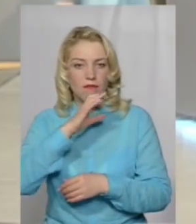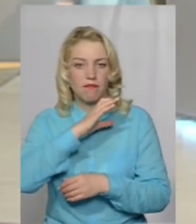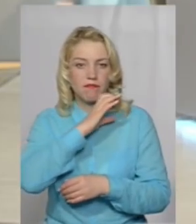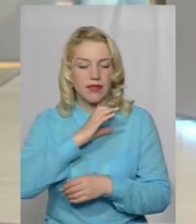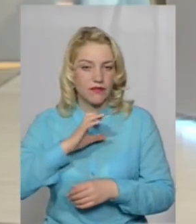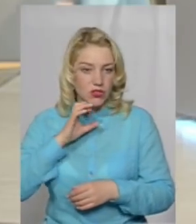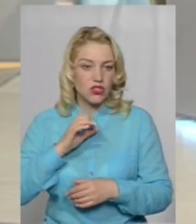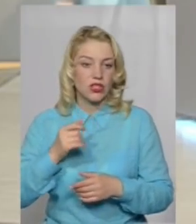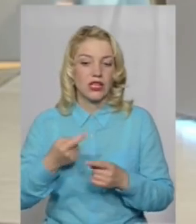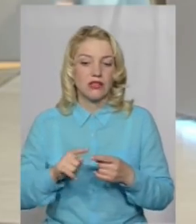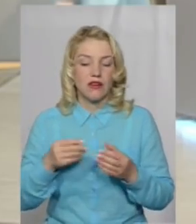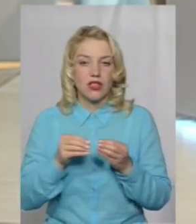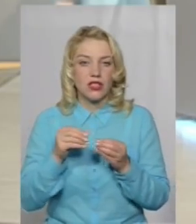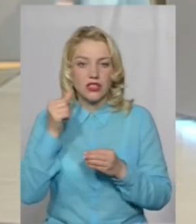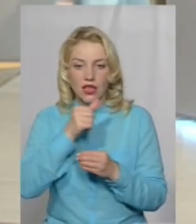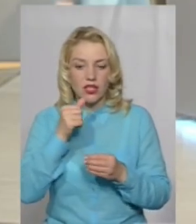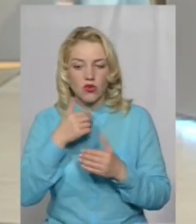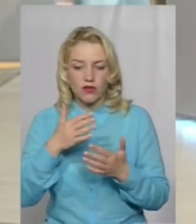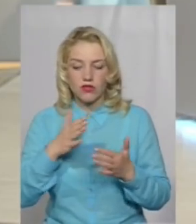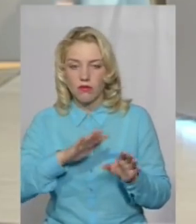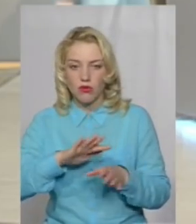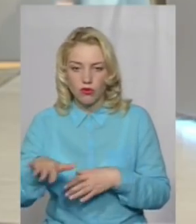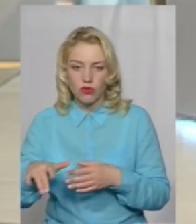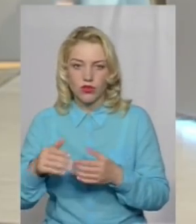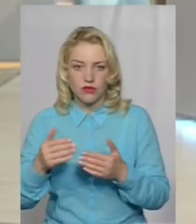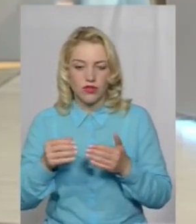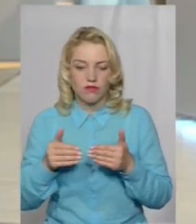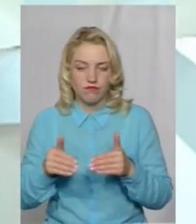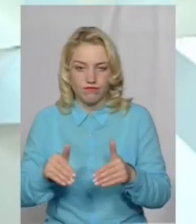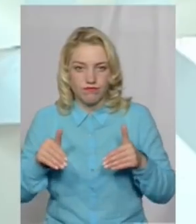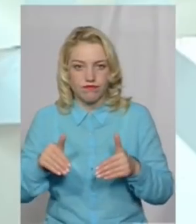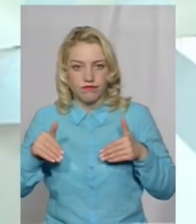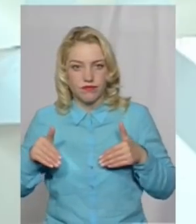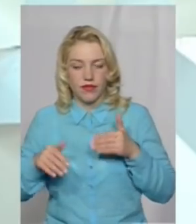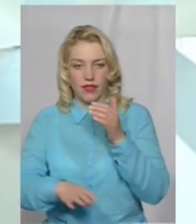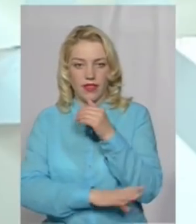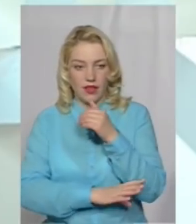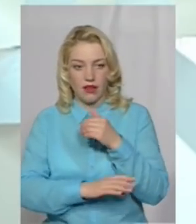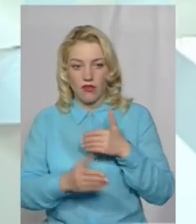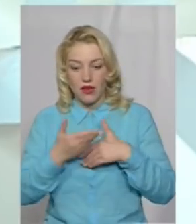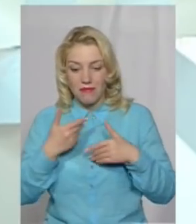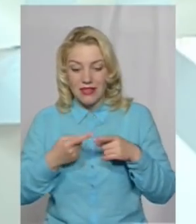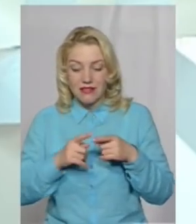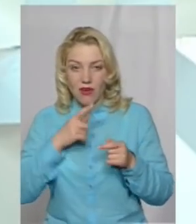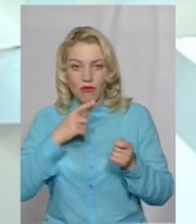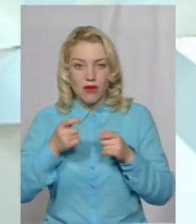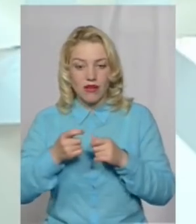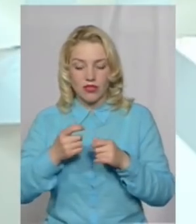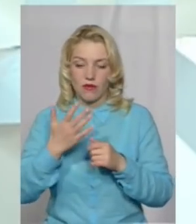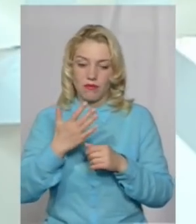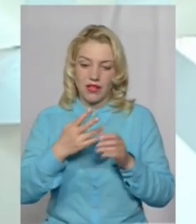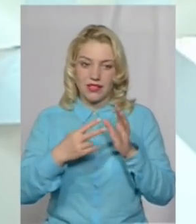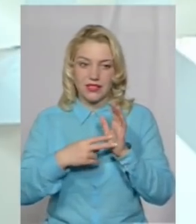звичайно, повинні шукати якісь певні заміни. Ми відносимося дуже і дуже до цього процесу обережно,